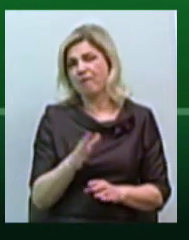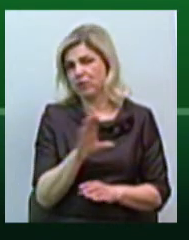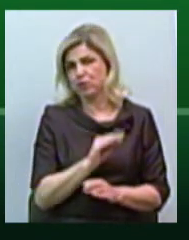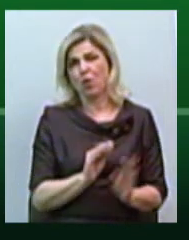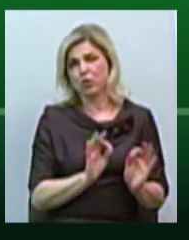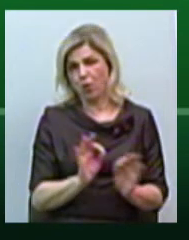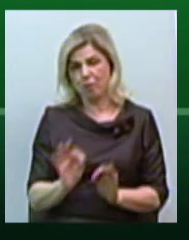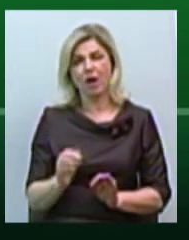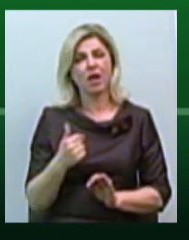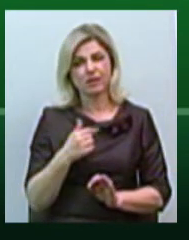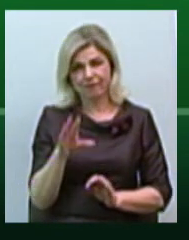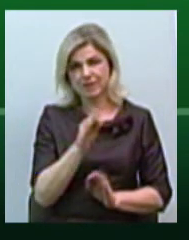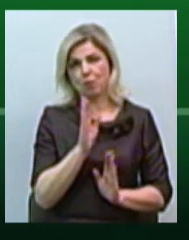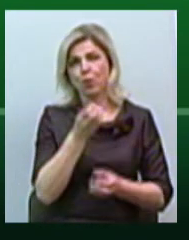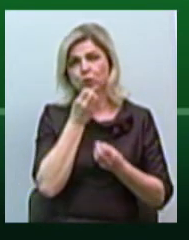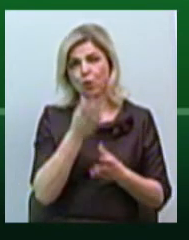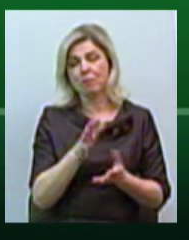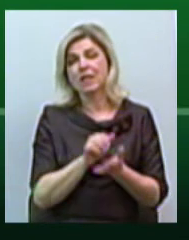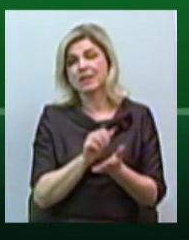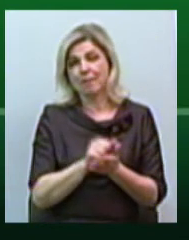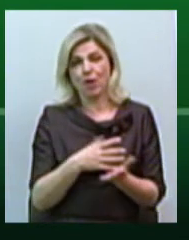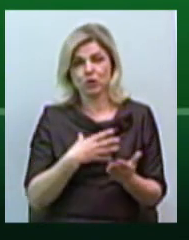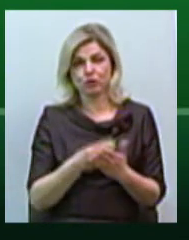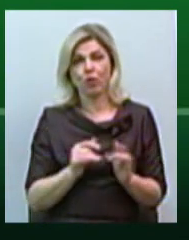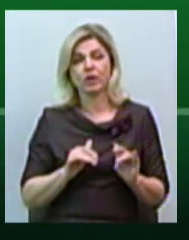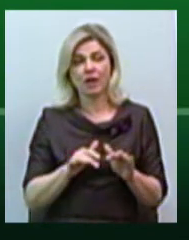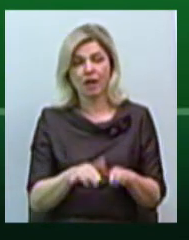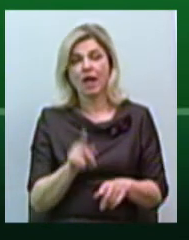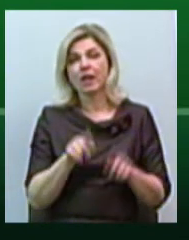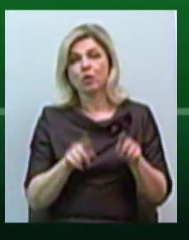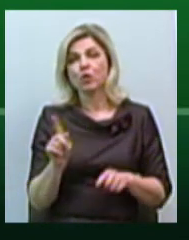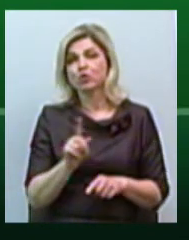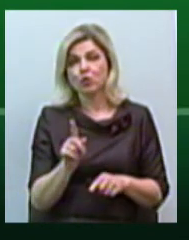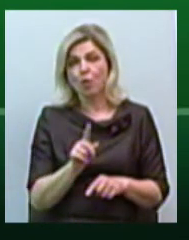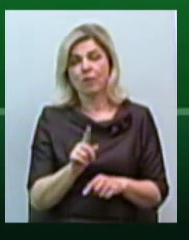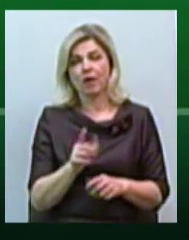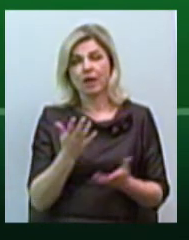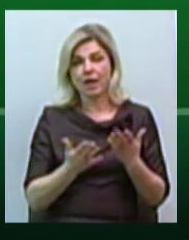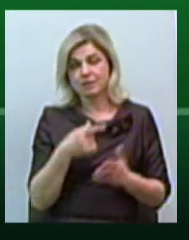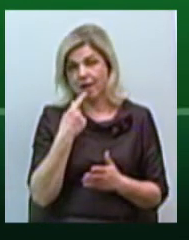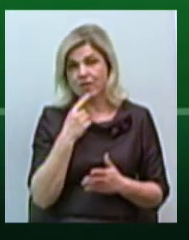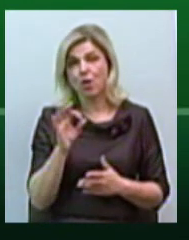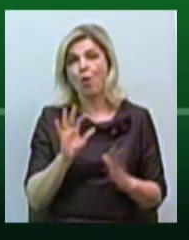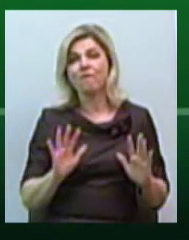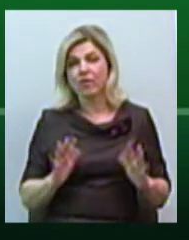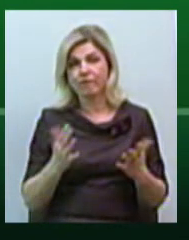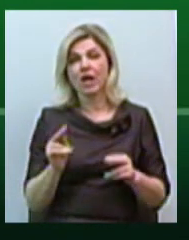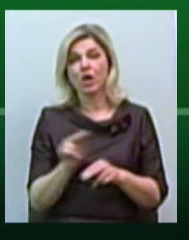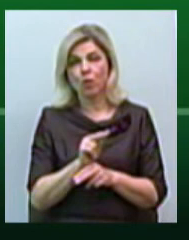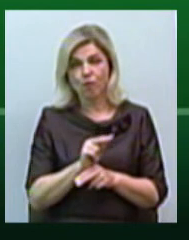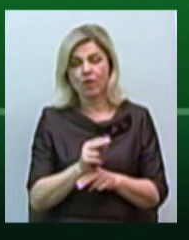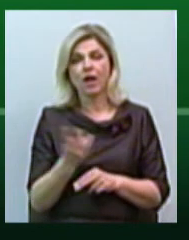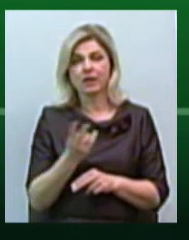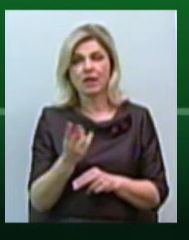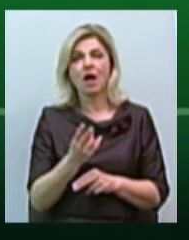буде добре. І займається своїми справами, бо інколи людині навіть для того, щоб, якщо говоримо про даний випадок, щоб прийти лікування, треба